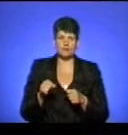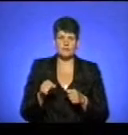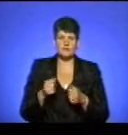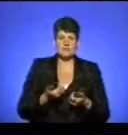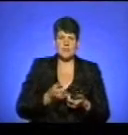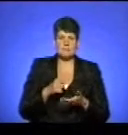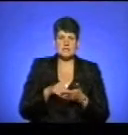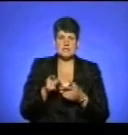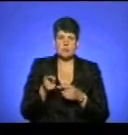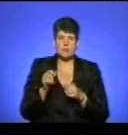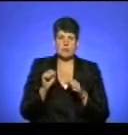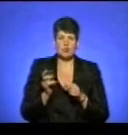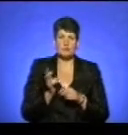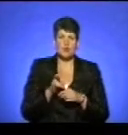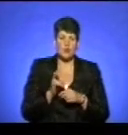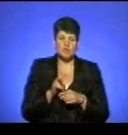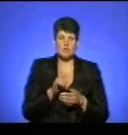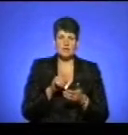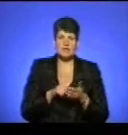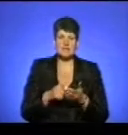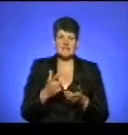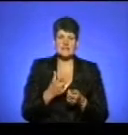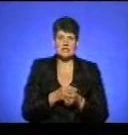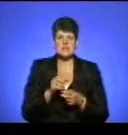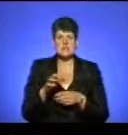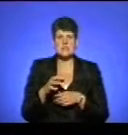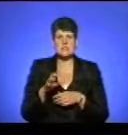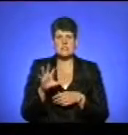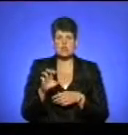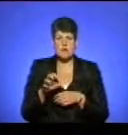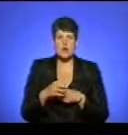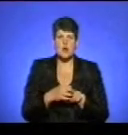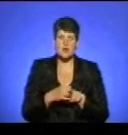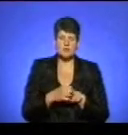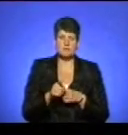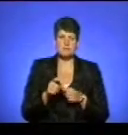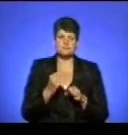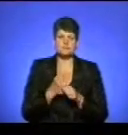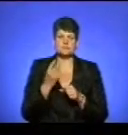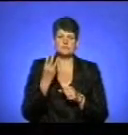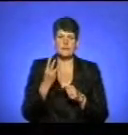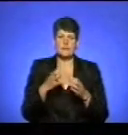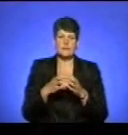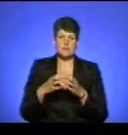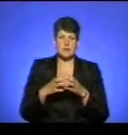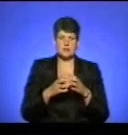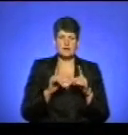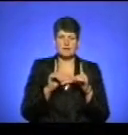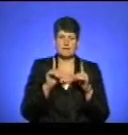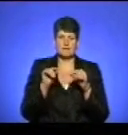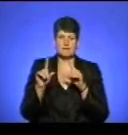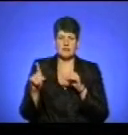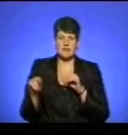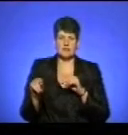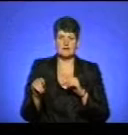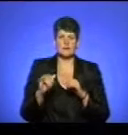міста Тернополя, можуть до нас звертатися по питанню вакцинації і собак, котиків. Ми сформували 3 бригади, які виїхали на